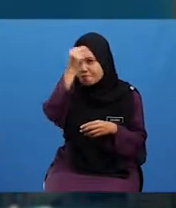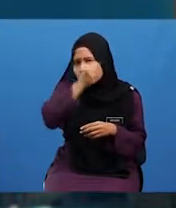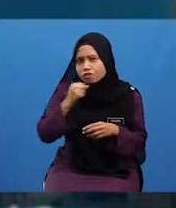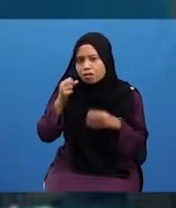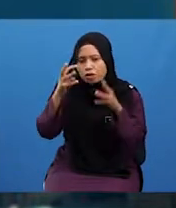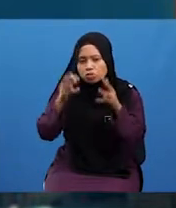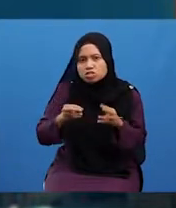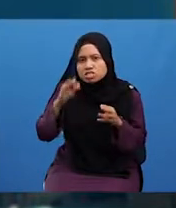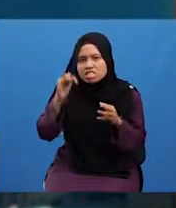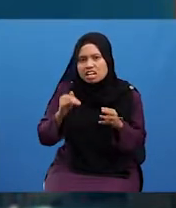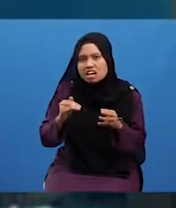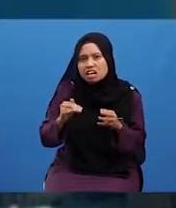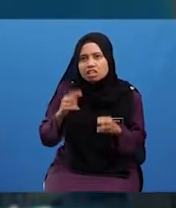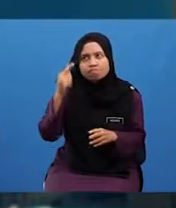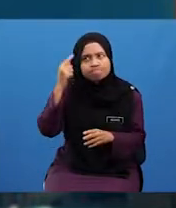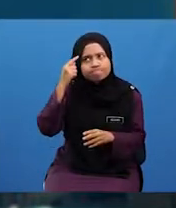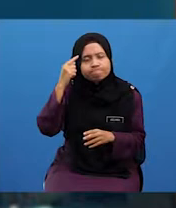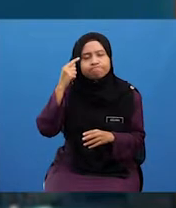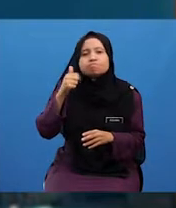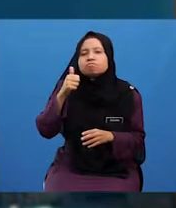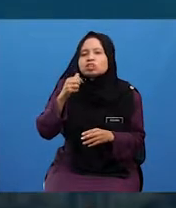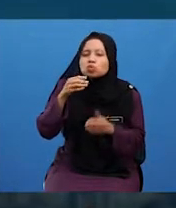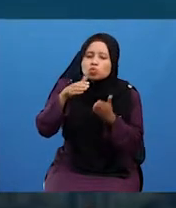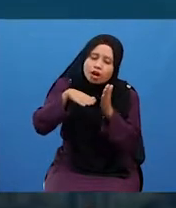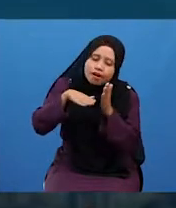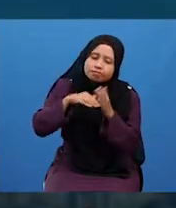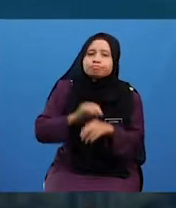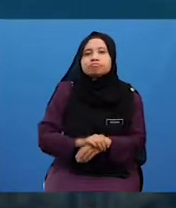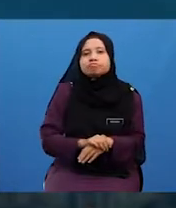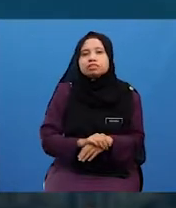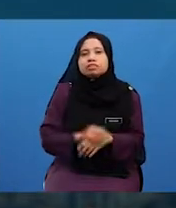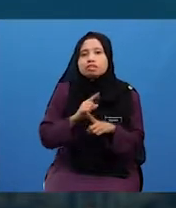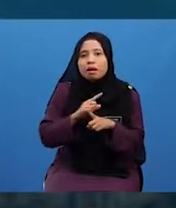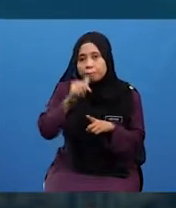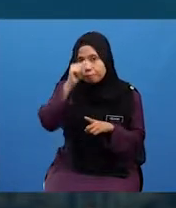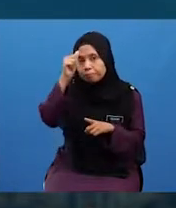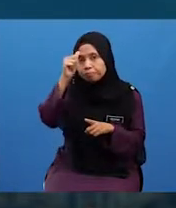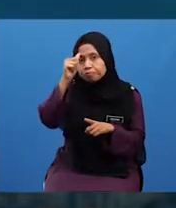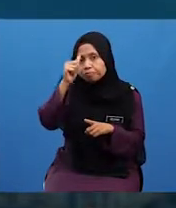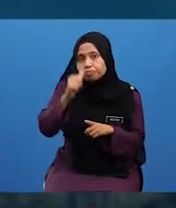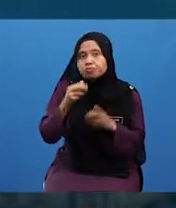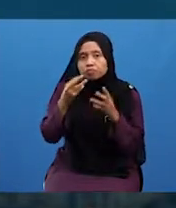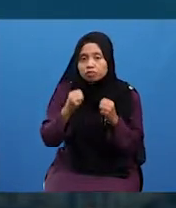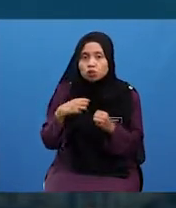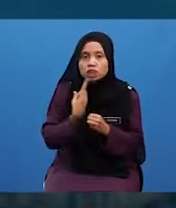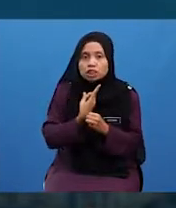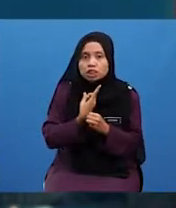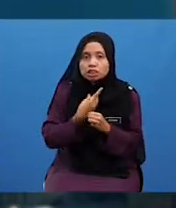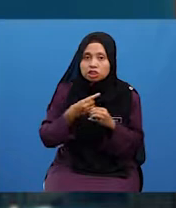manusia yang memiliki akal yang terbatas. Allah SWT mahu kita